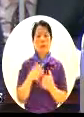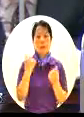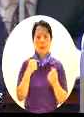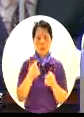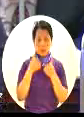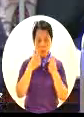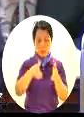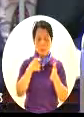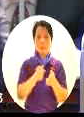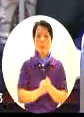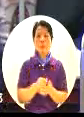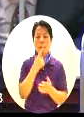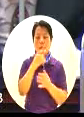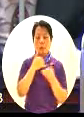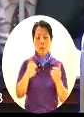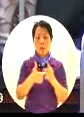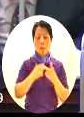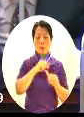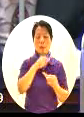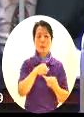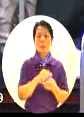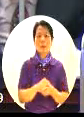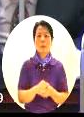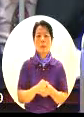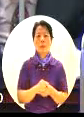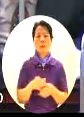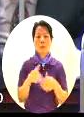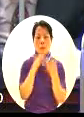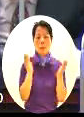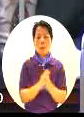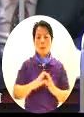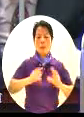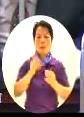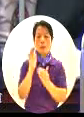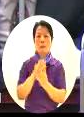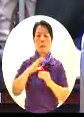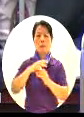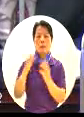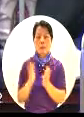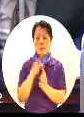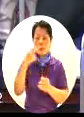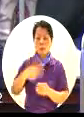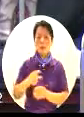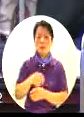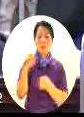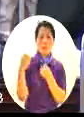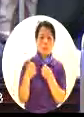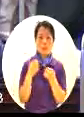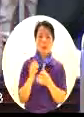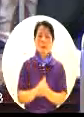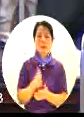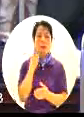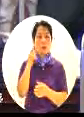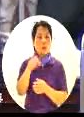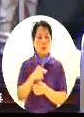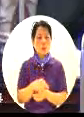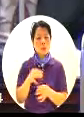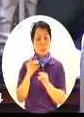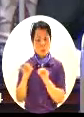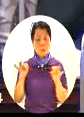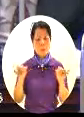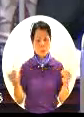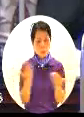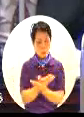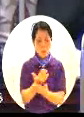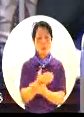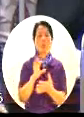部分，我们来跟整个国防部再讨论啊，咱干嘛用土地盖高嘛